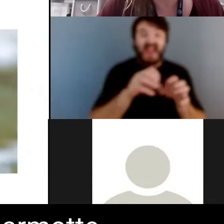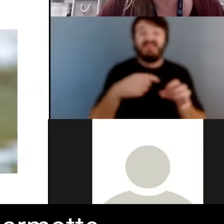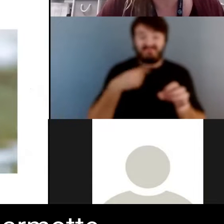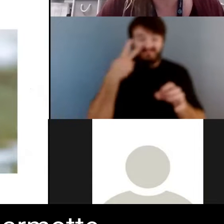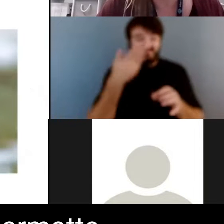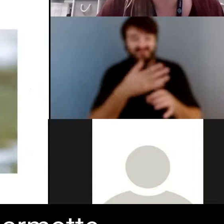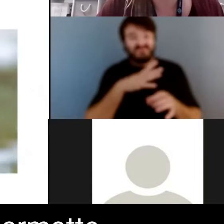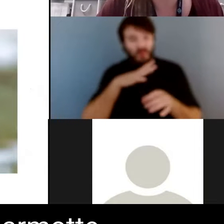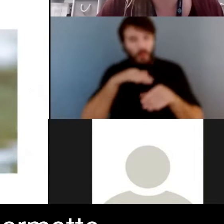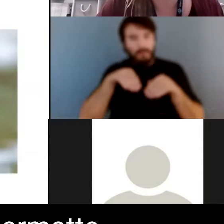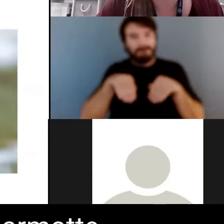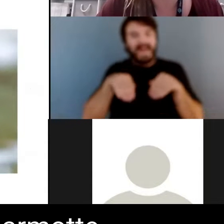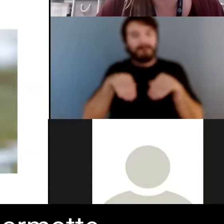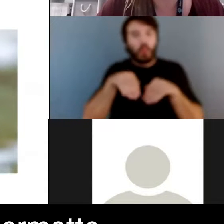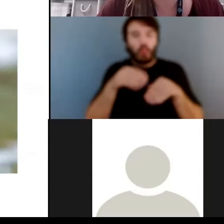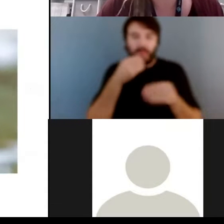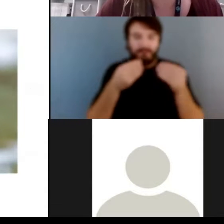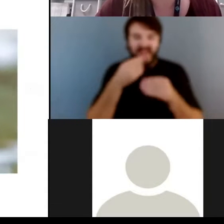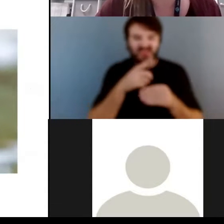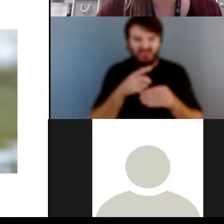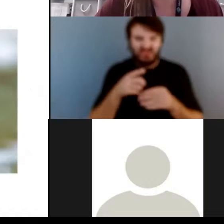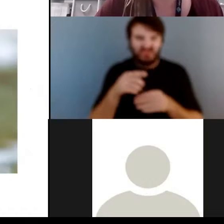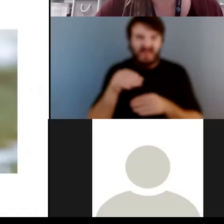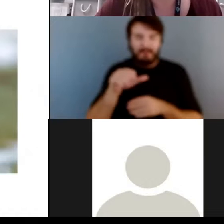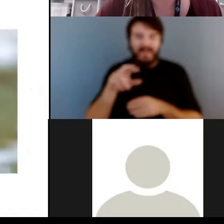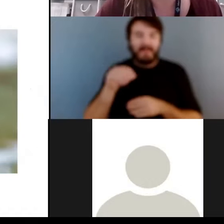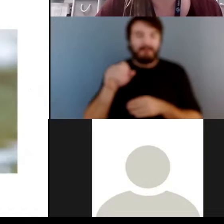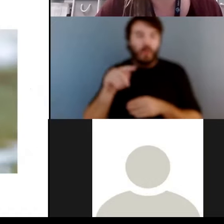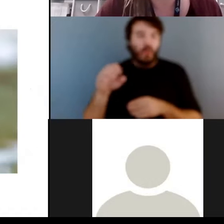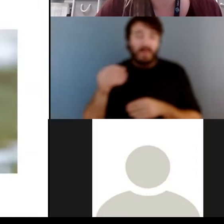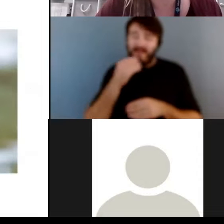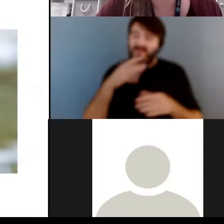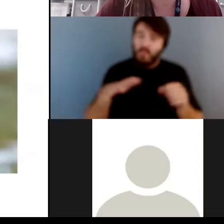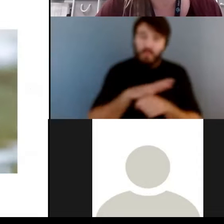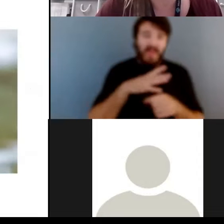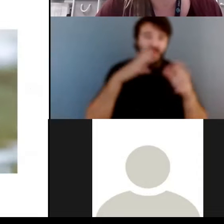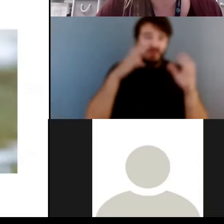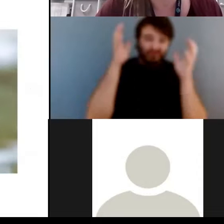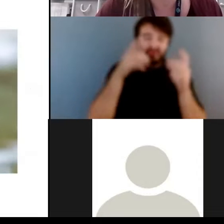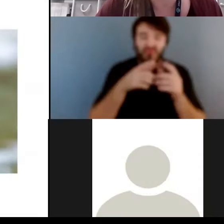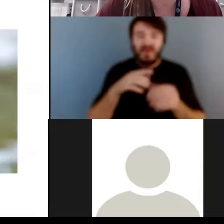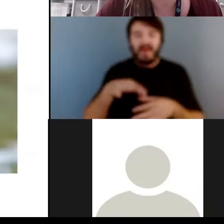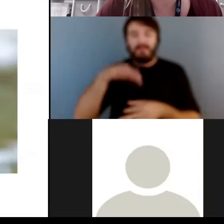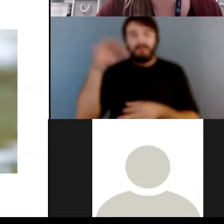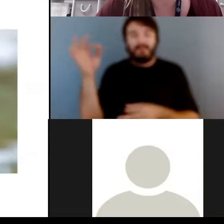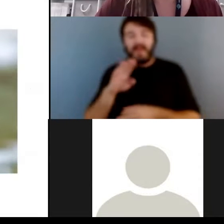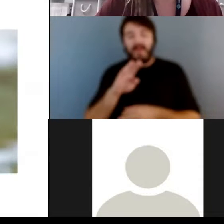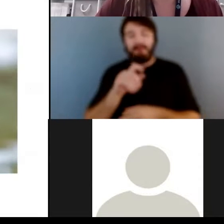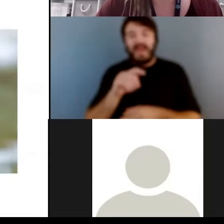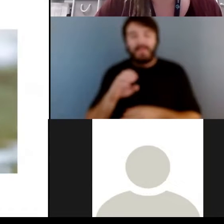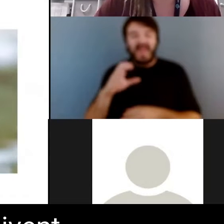marmotte qui a complètement bouffé tous nos choux. La bétacarde ici, on voit, c'est